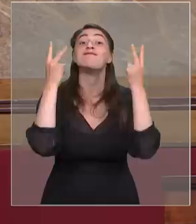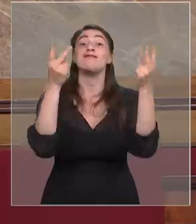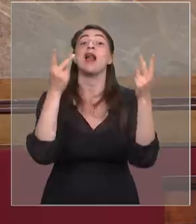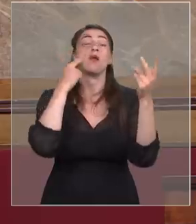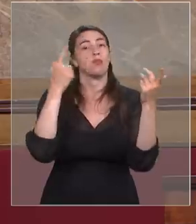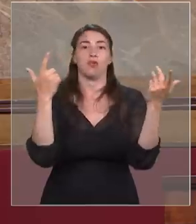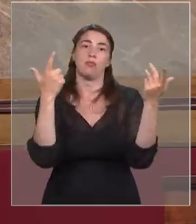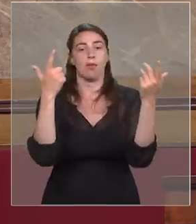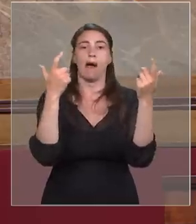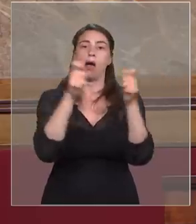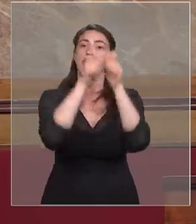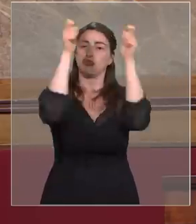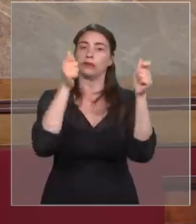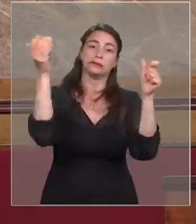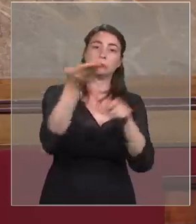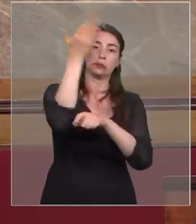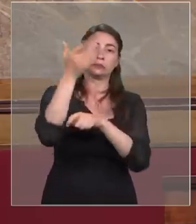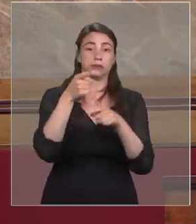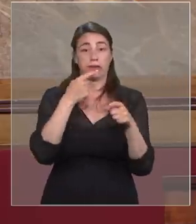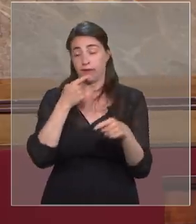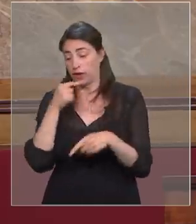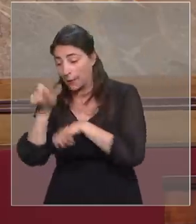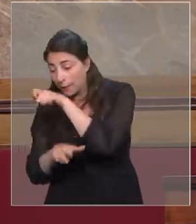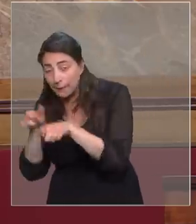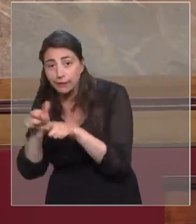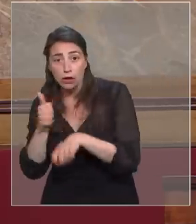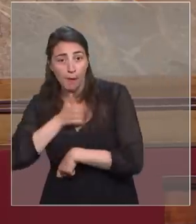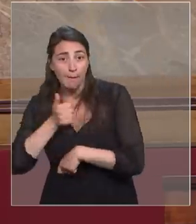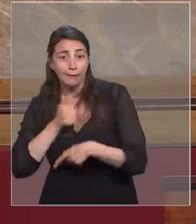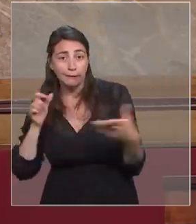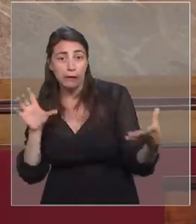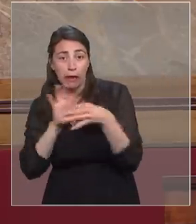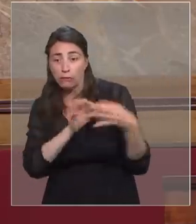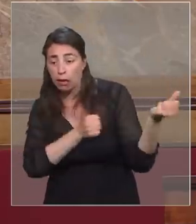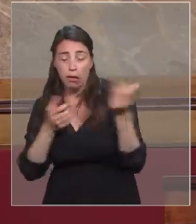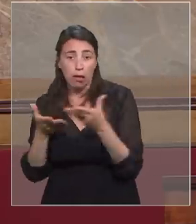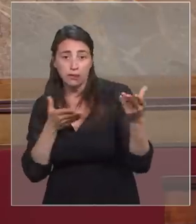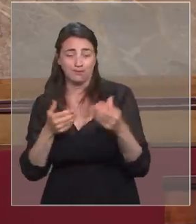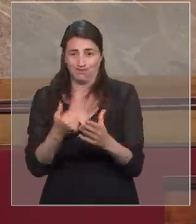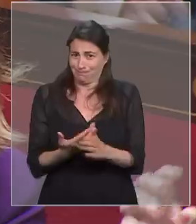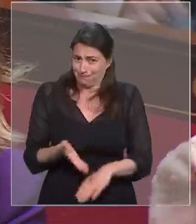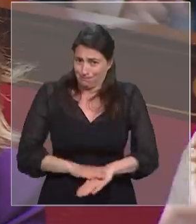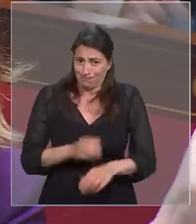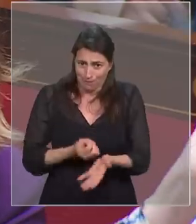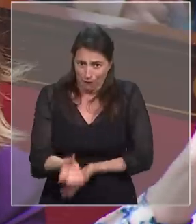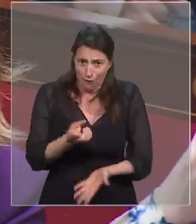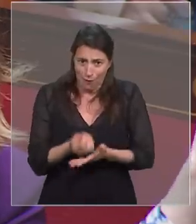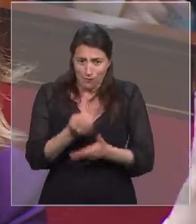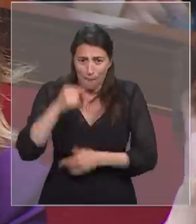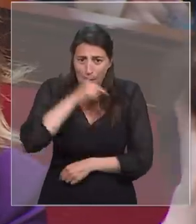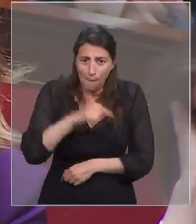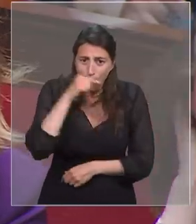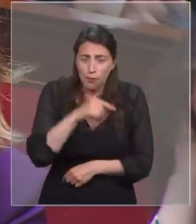enseignes, proposent de mettre en relation des particuliers pour diverses prestations. Informations mensongères des sites internet, absence de